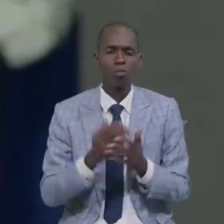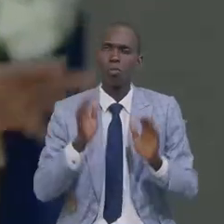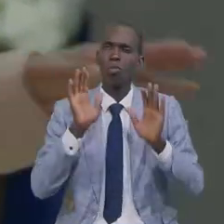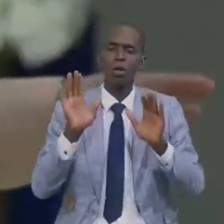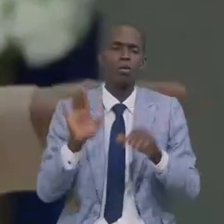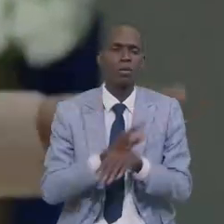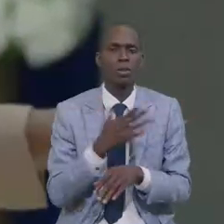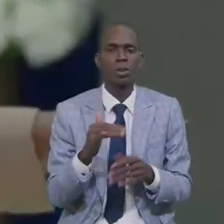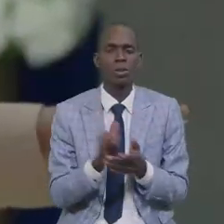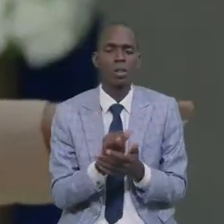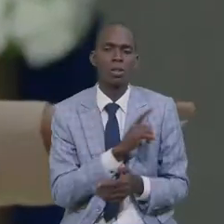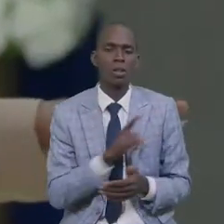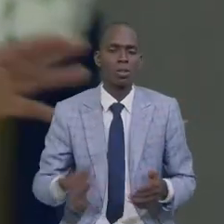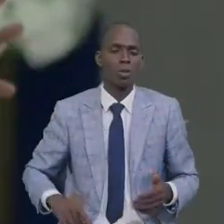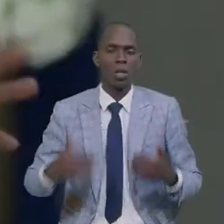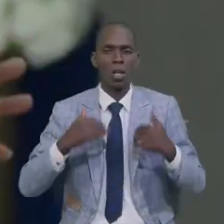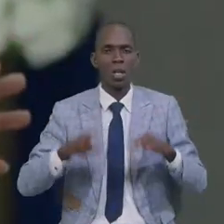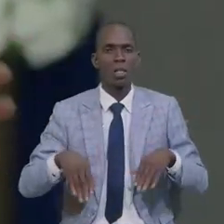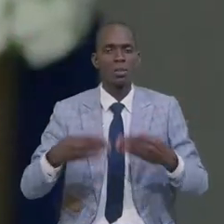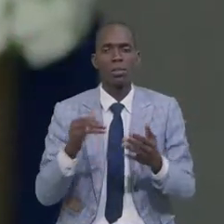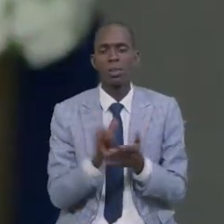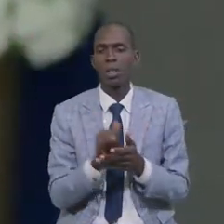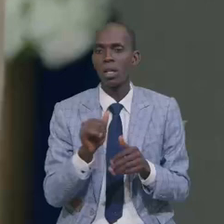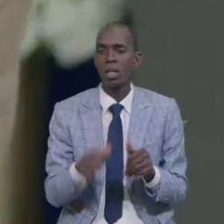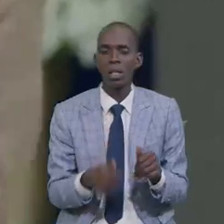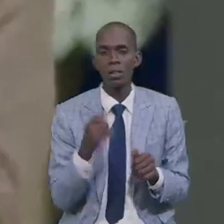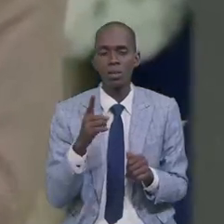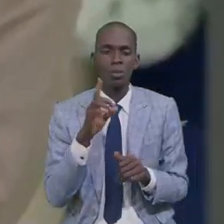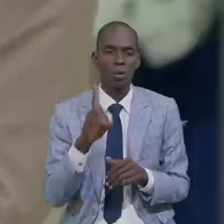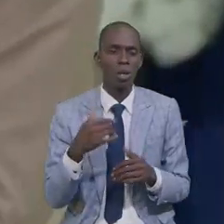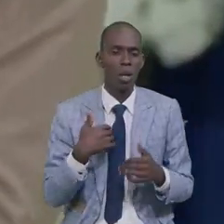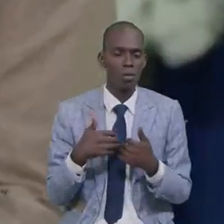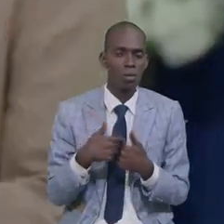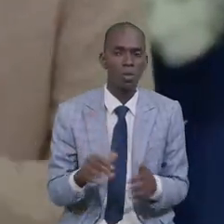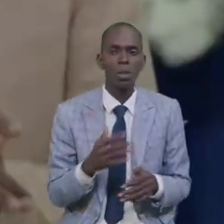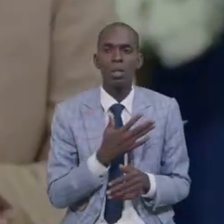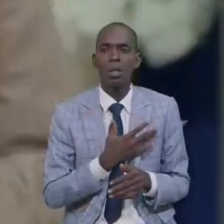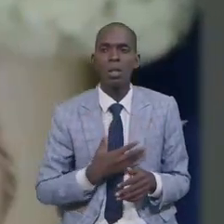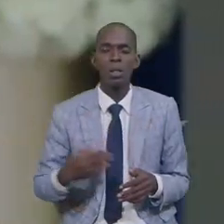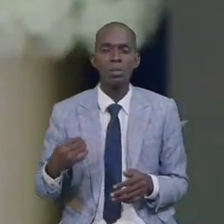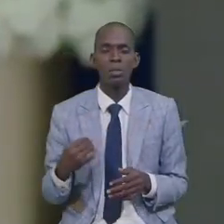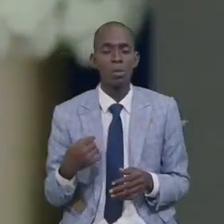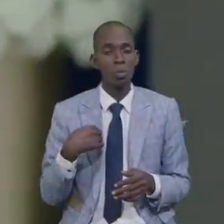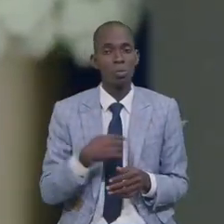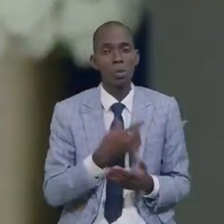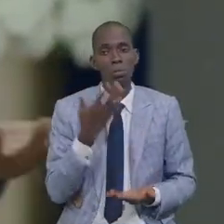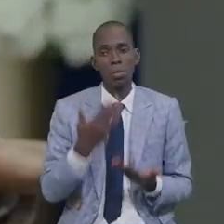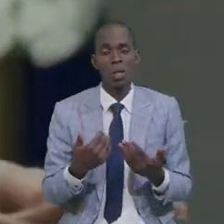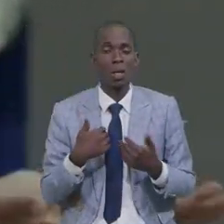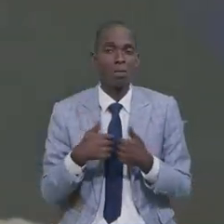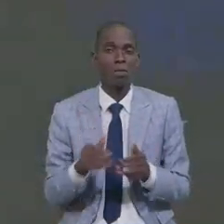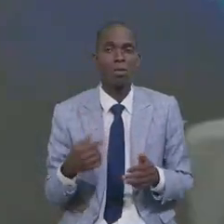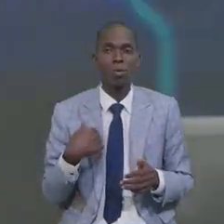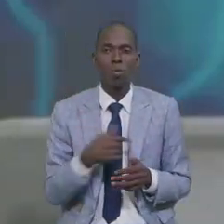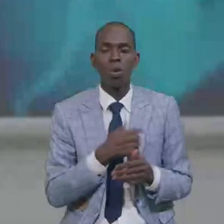Et les choses merveilleuses que Dieu a données pour que tout ce que chaque église a perdu, ou bien que nous